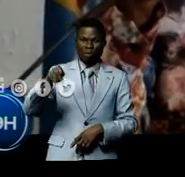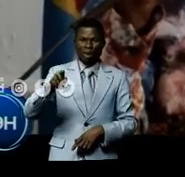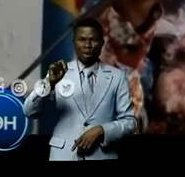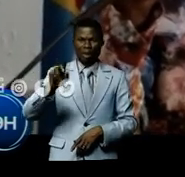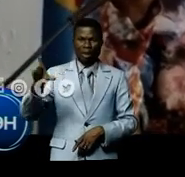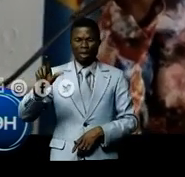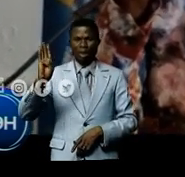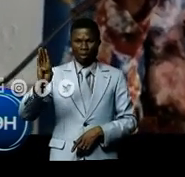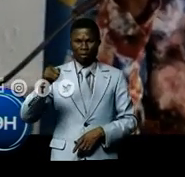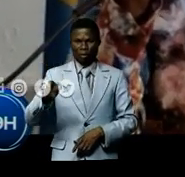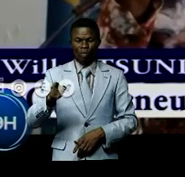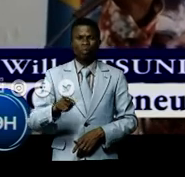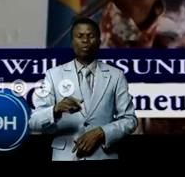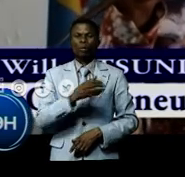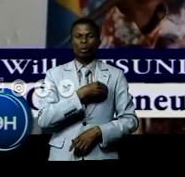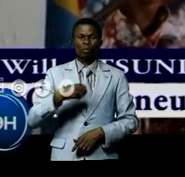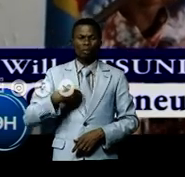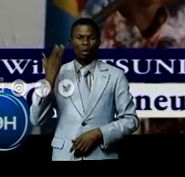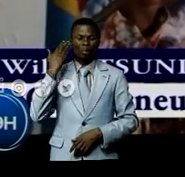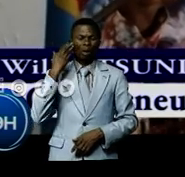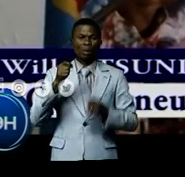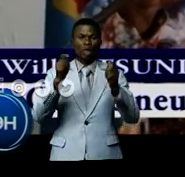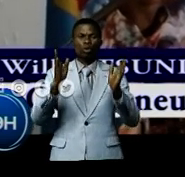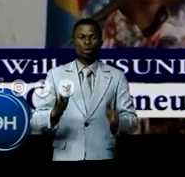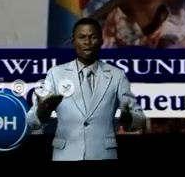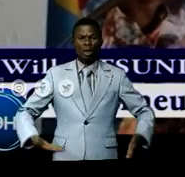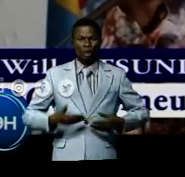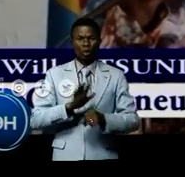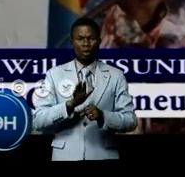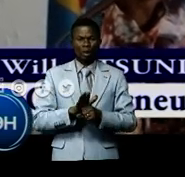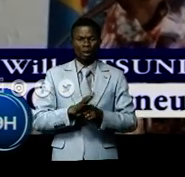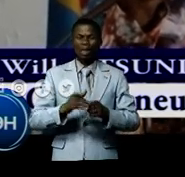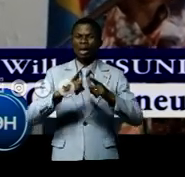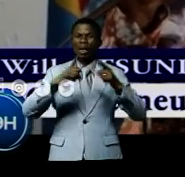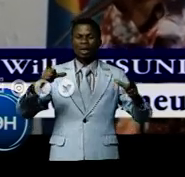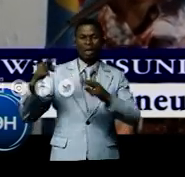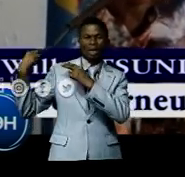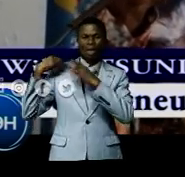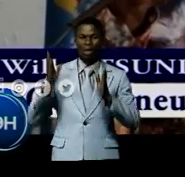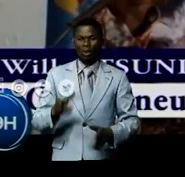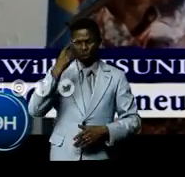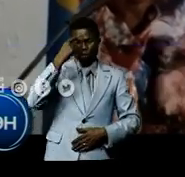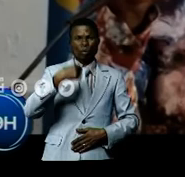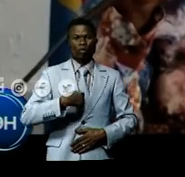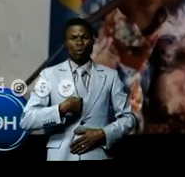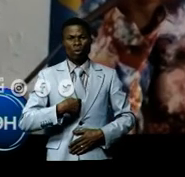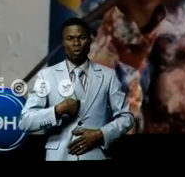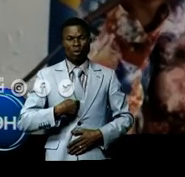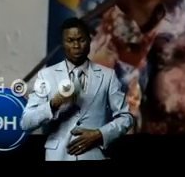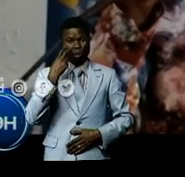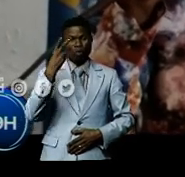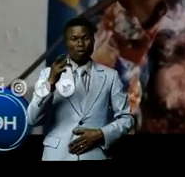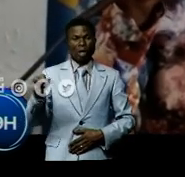Messieurs, mesdames de la presse, c'est une joie, une grande responsabilité pour moi de voir